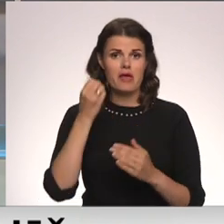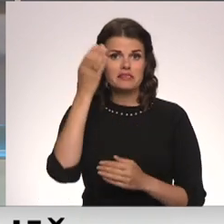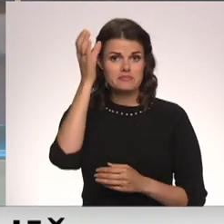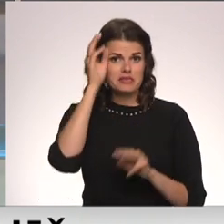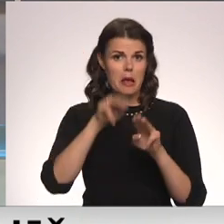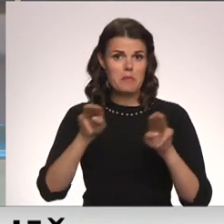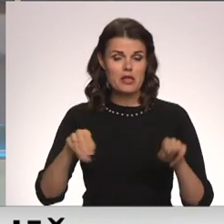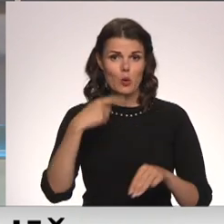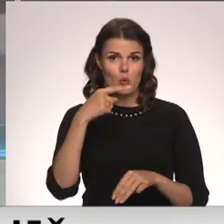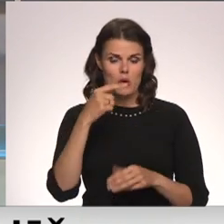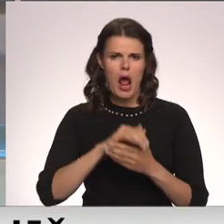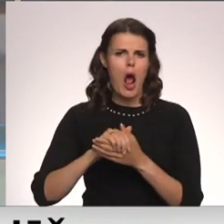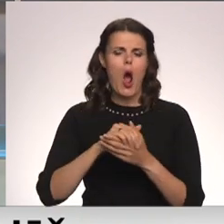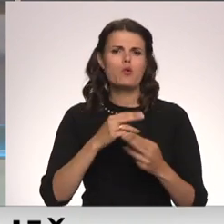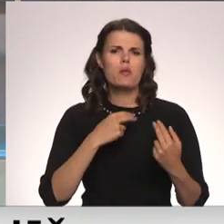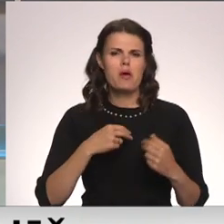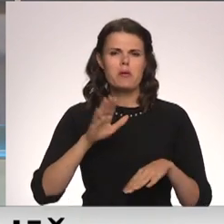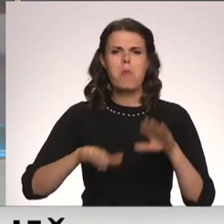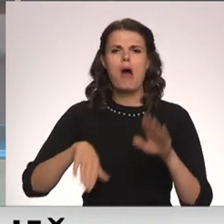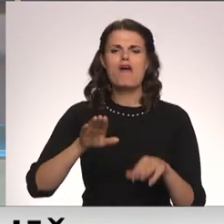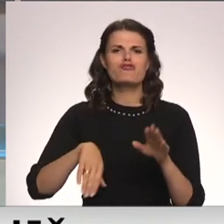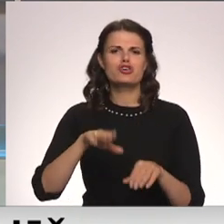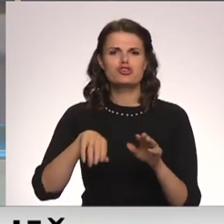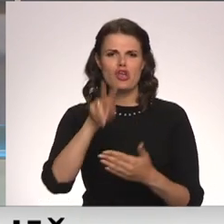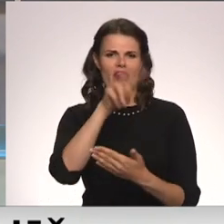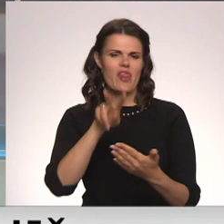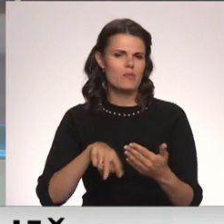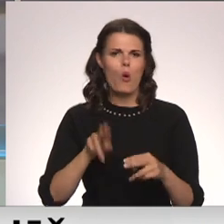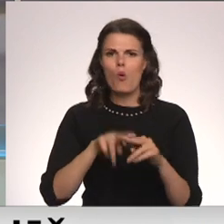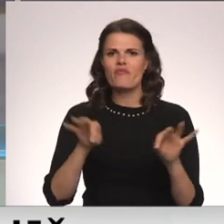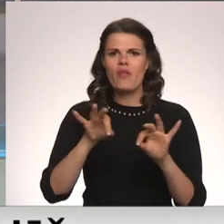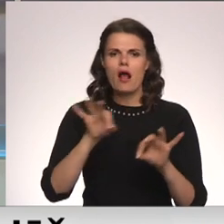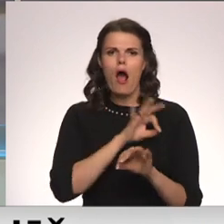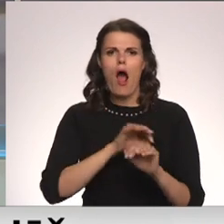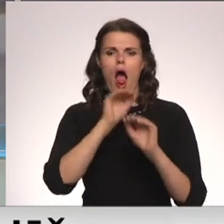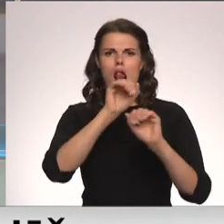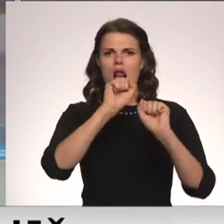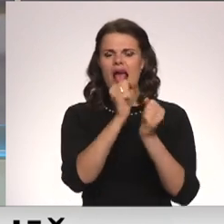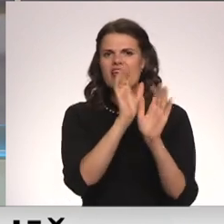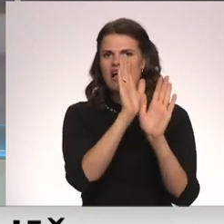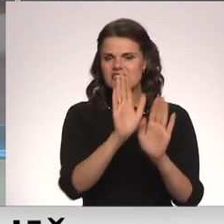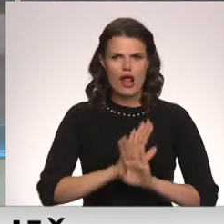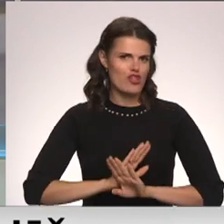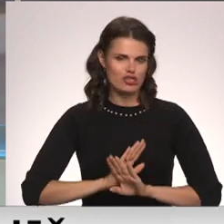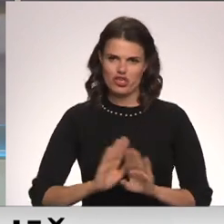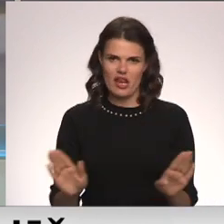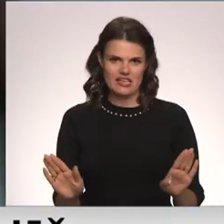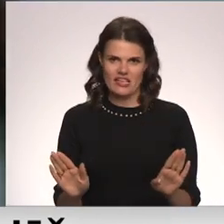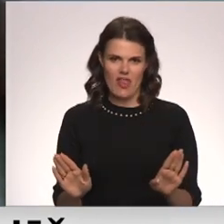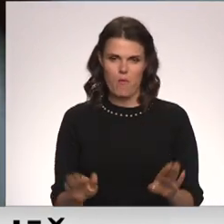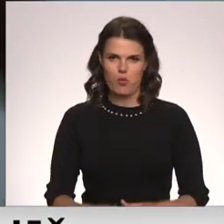ka arotbiedrība pavirši interpretējusi faktus un nekādas iesaldēšanas nesot. Plašāk Dāvids Freidenfelds.